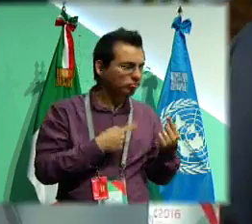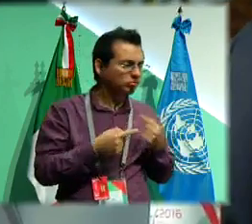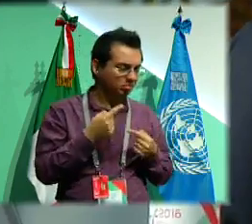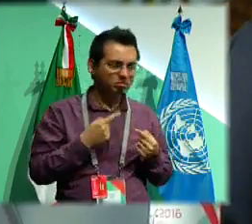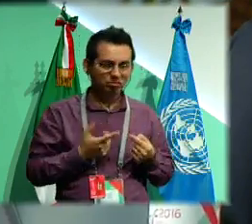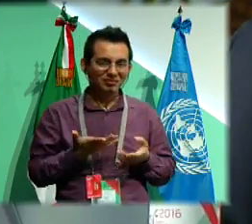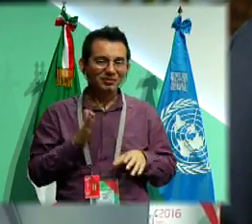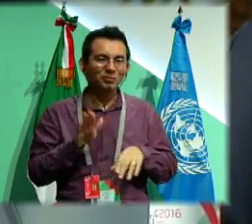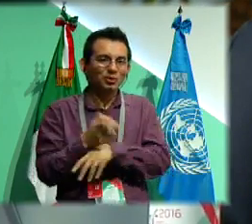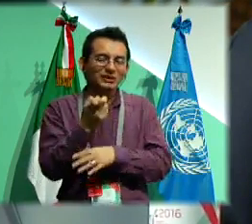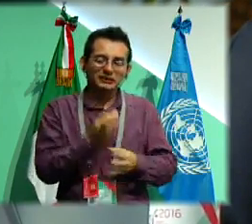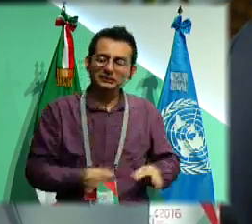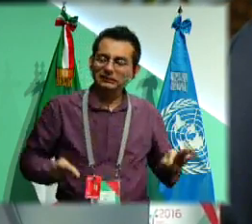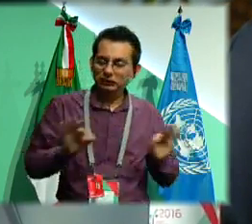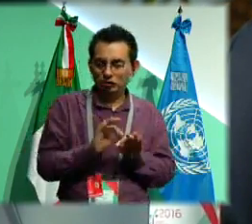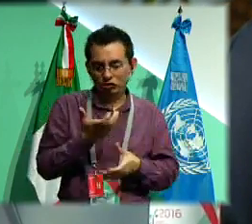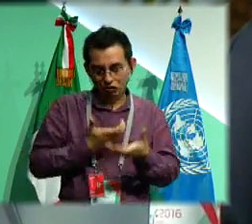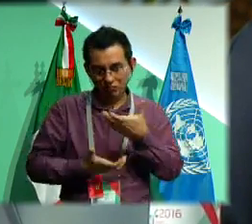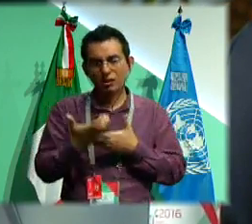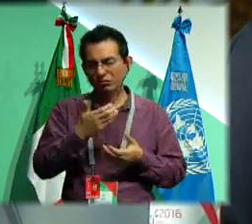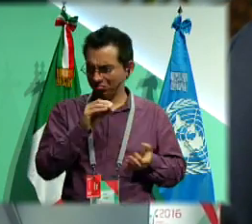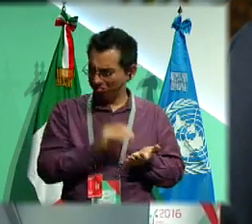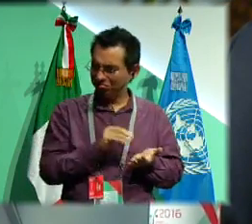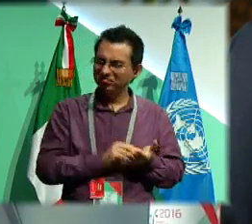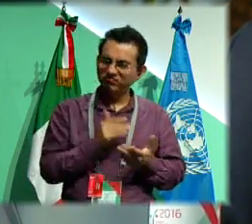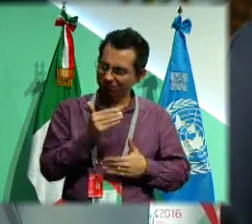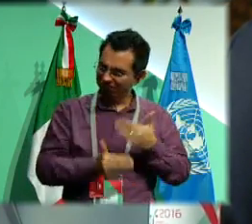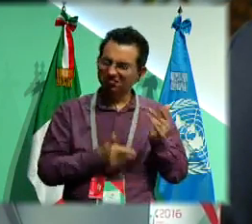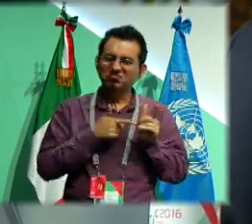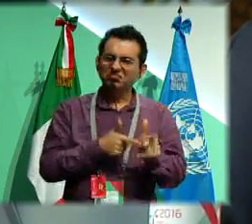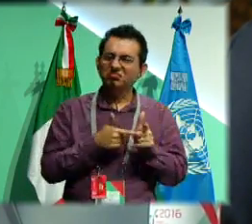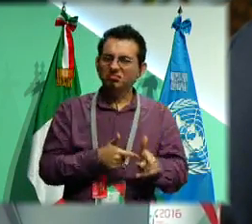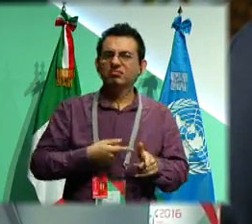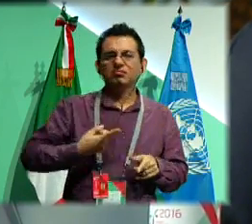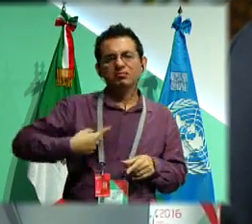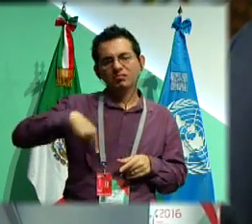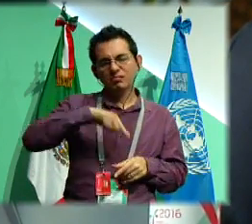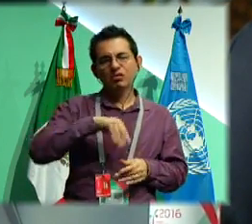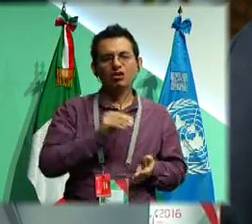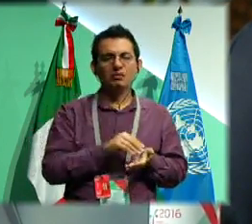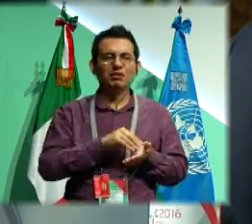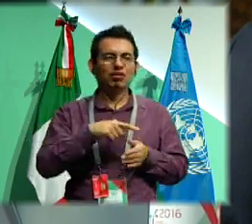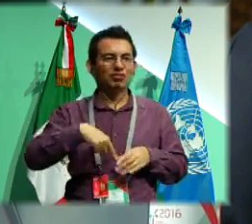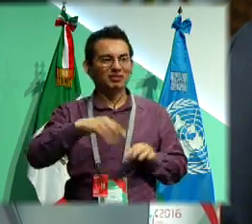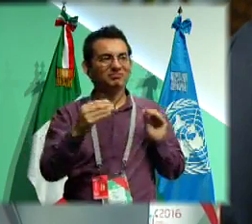toujours là, indépendamment de ce dont nous parlons ici. Je crois que l'idée,